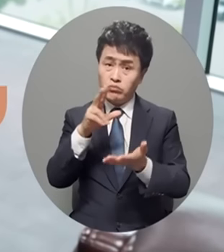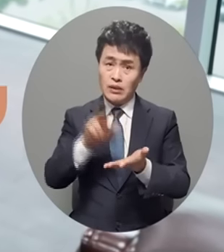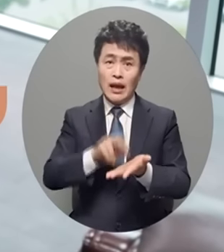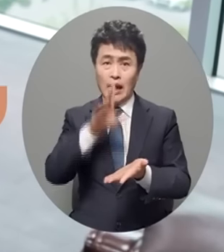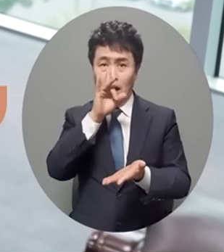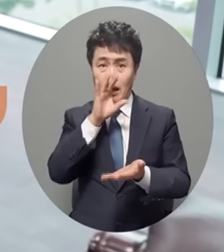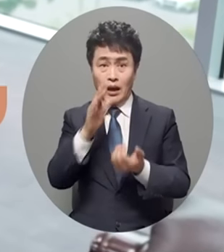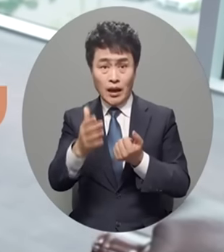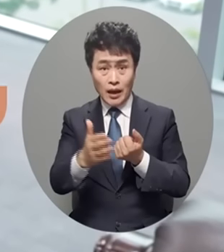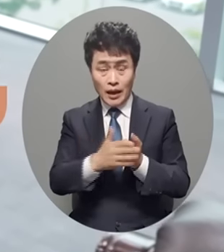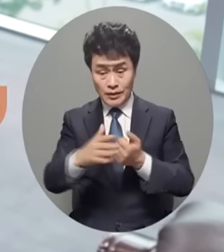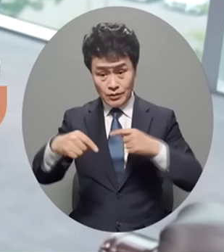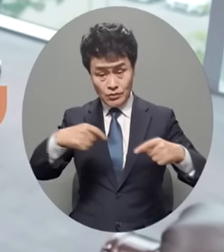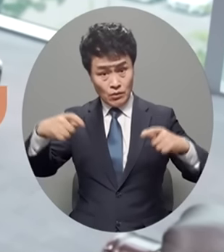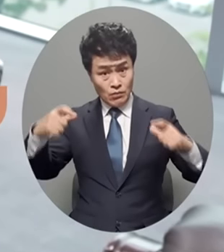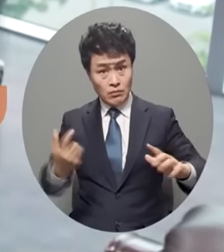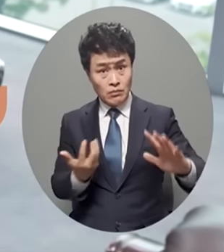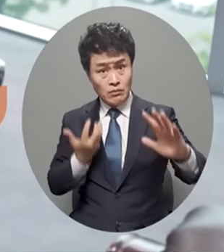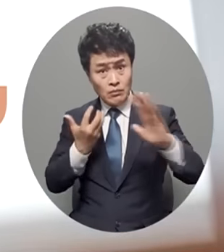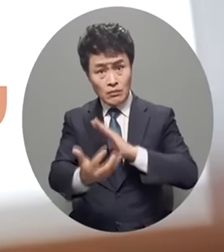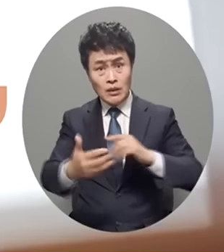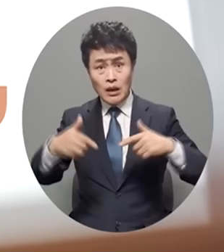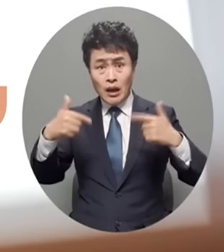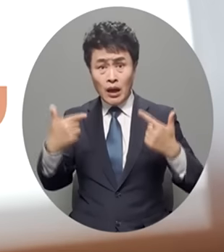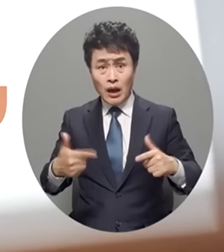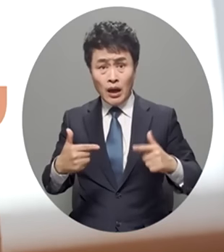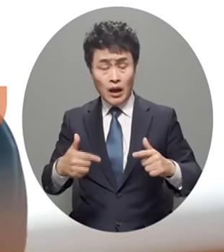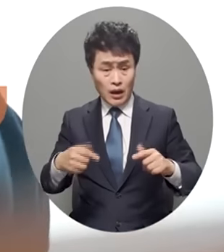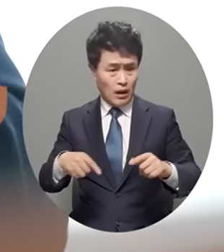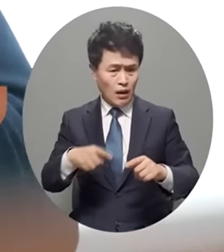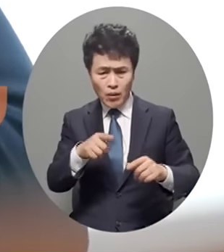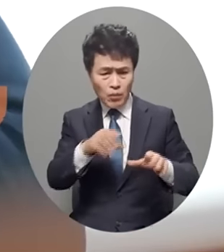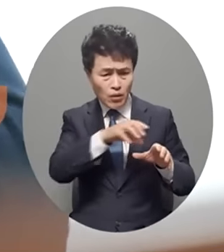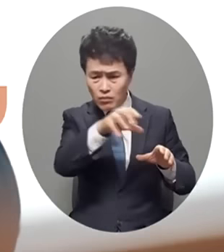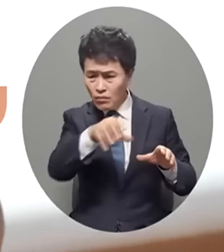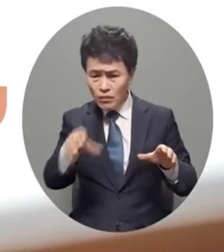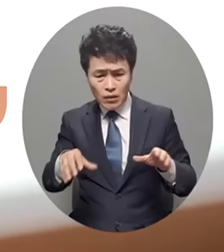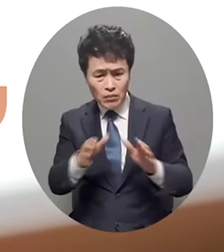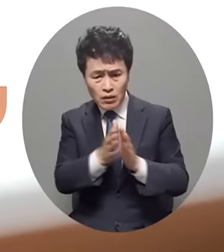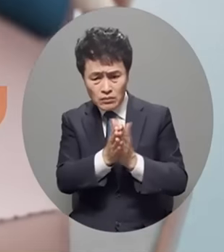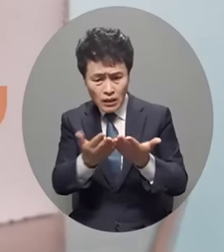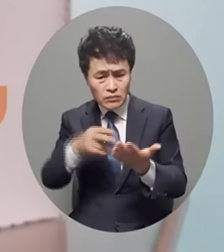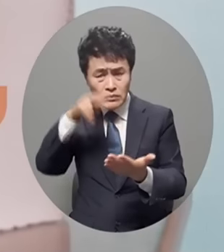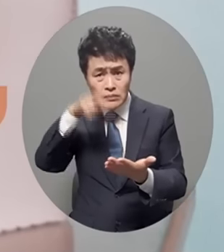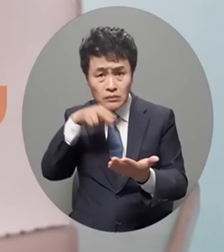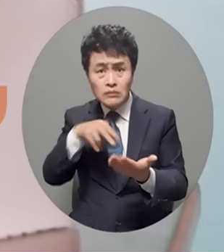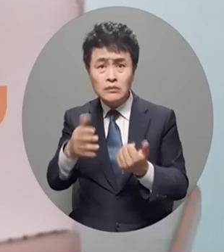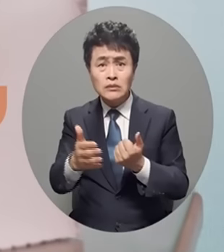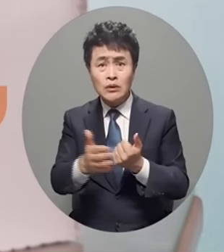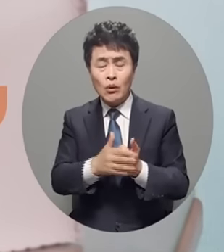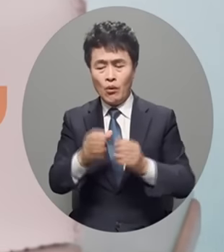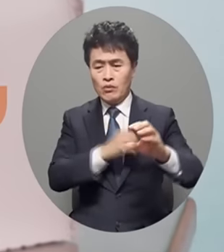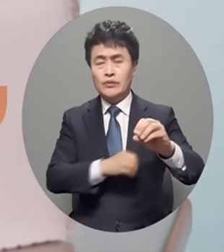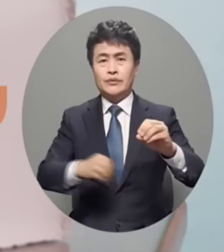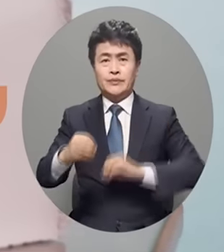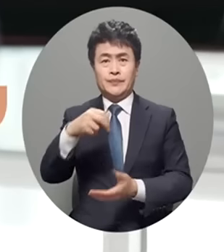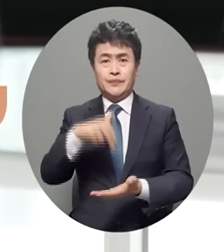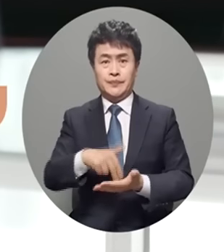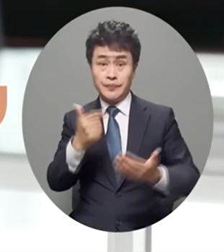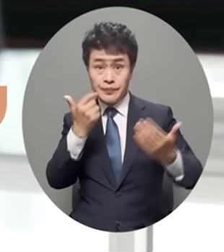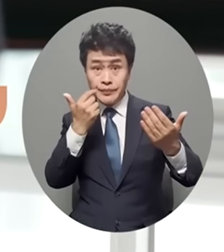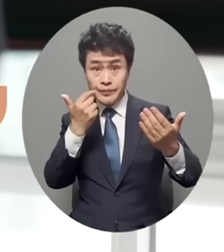되는데 정책에 들어와서는 항상 행간을 뭔가 읽어야 하고 그래서 저는 역으로 생각했어요.